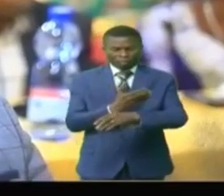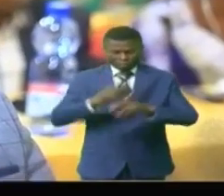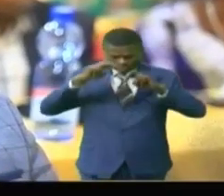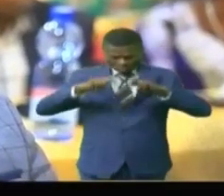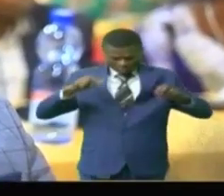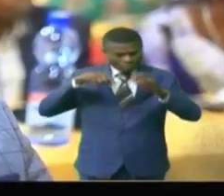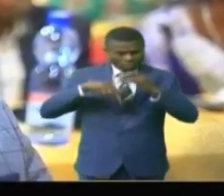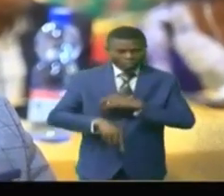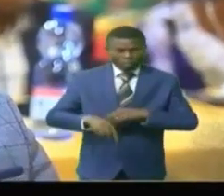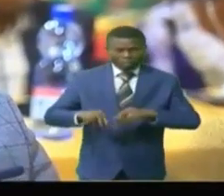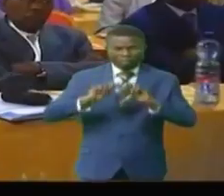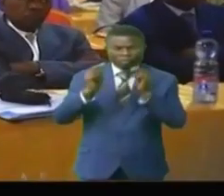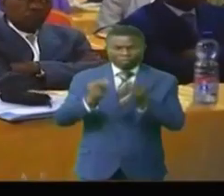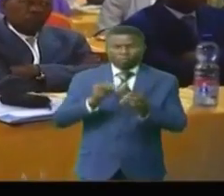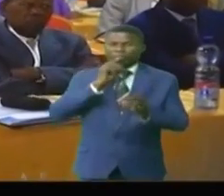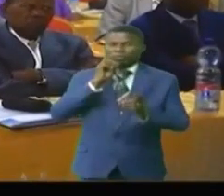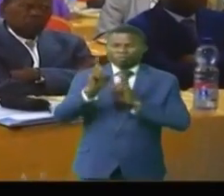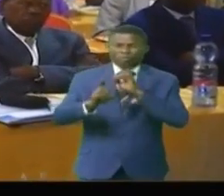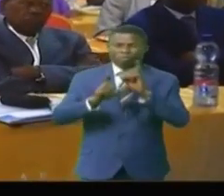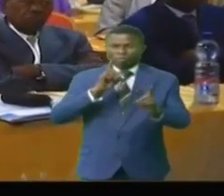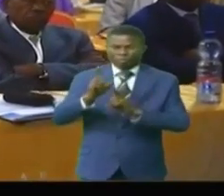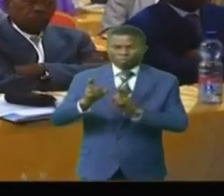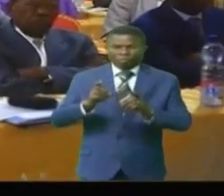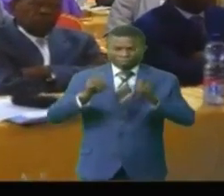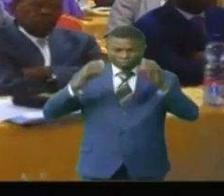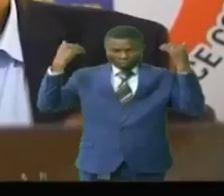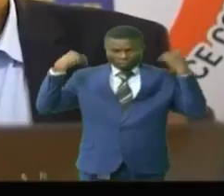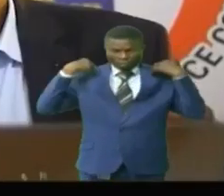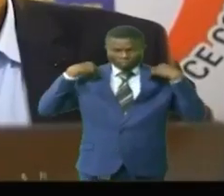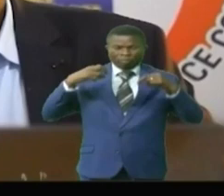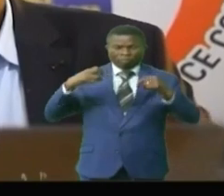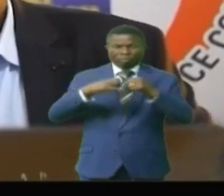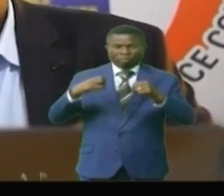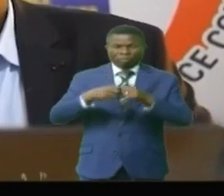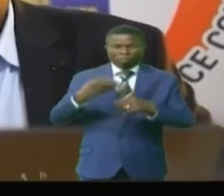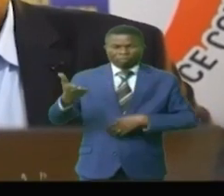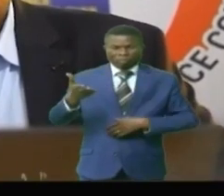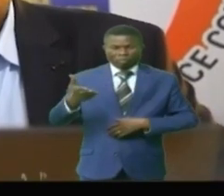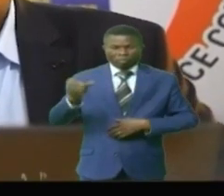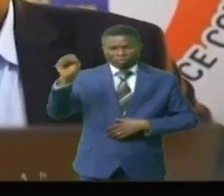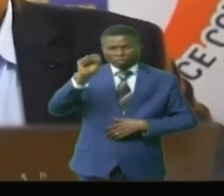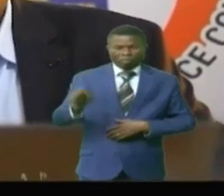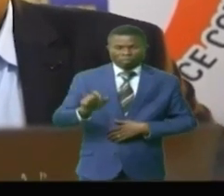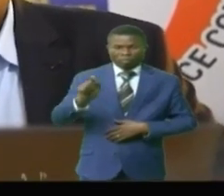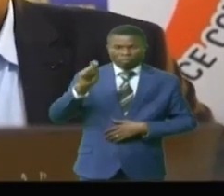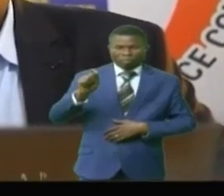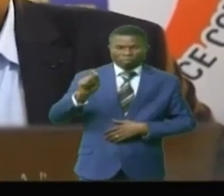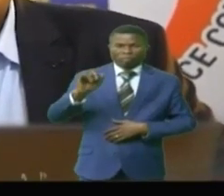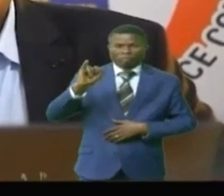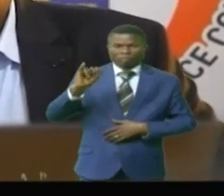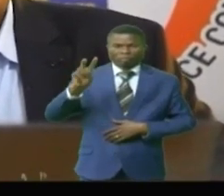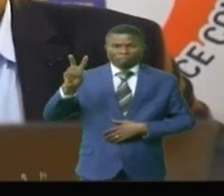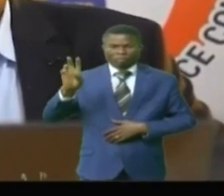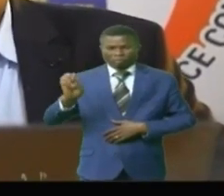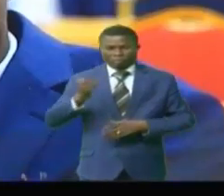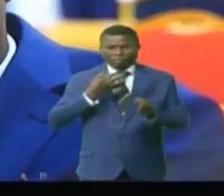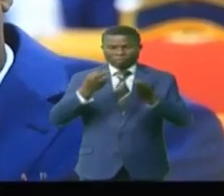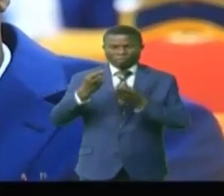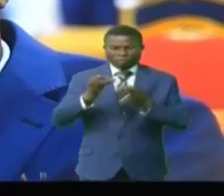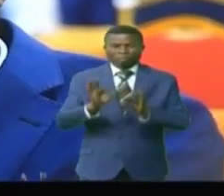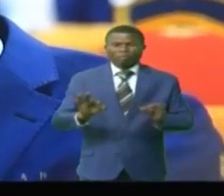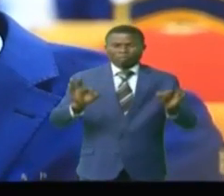Dans la série d'interventions, le commissaire général à l'énergie atomique Steve Mwanza Kamunga a relevé les